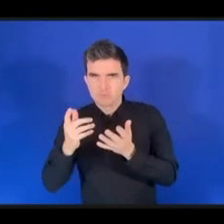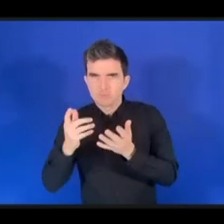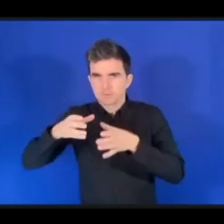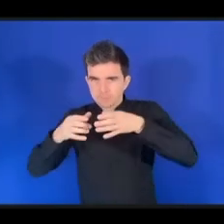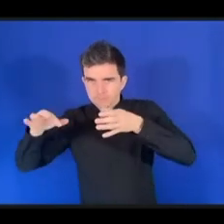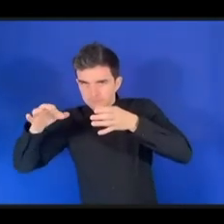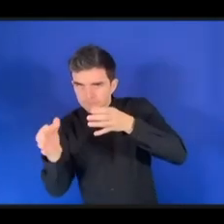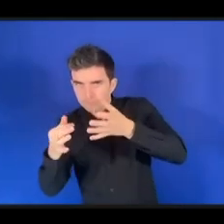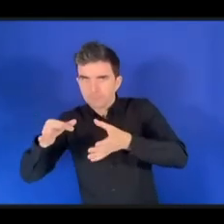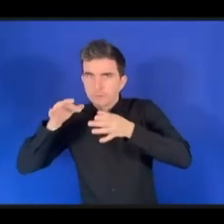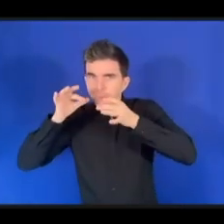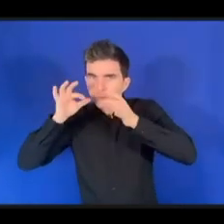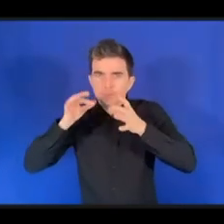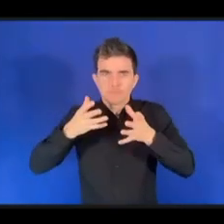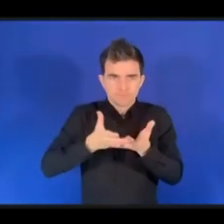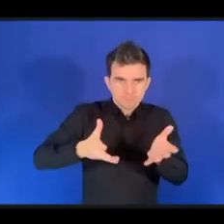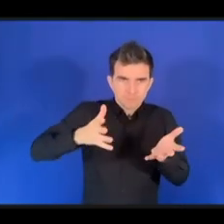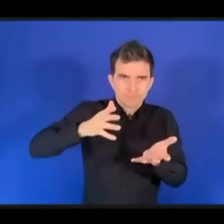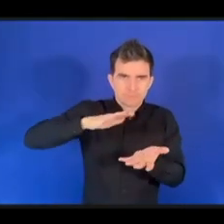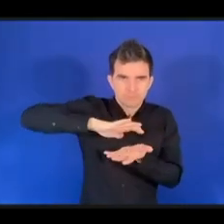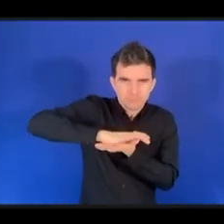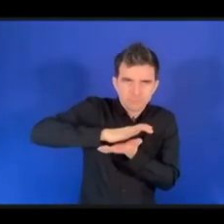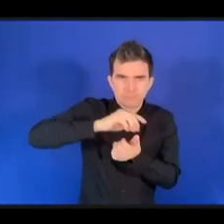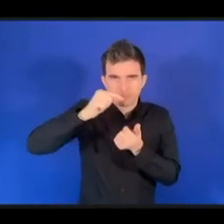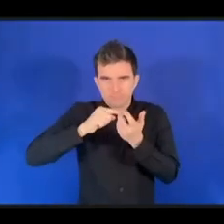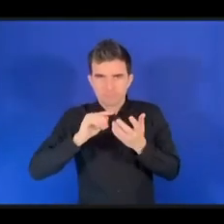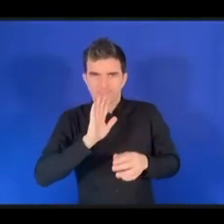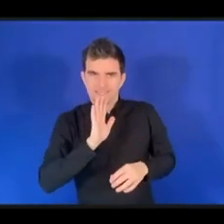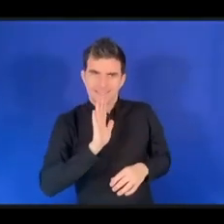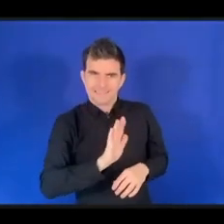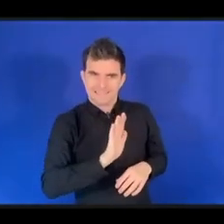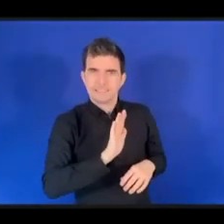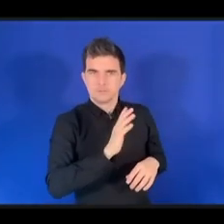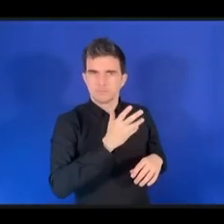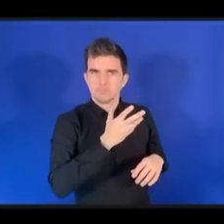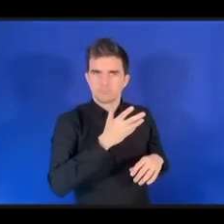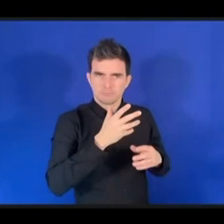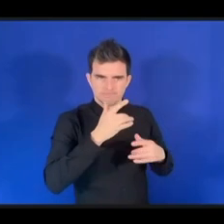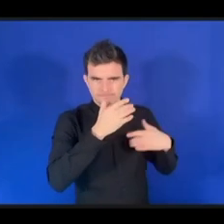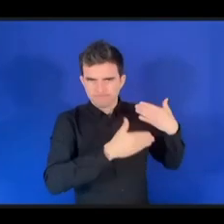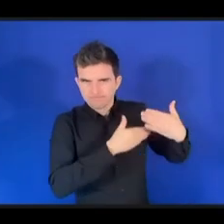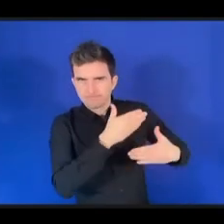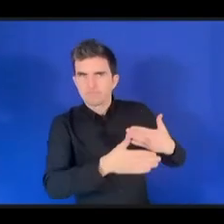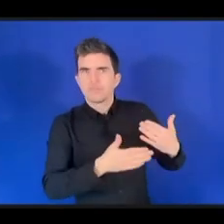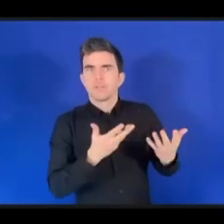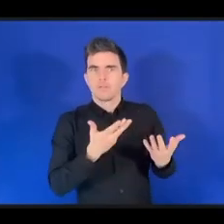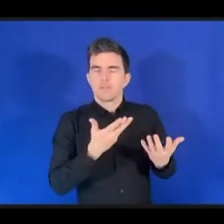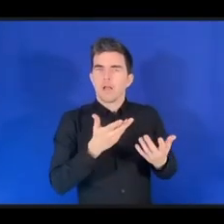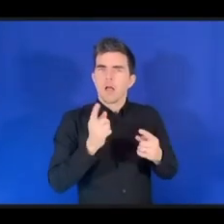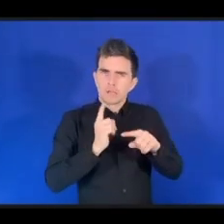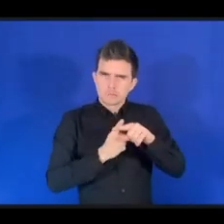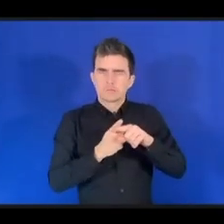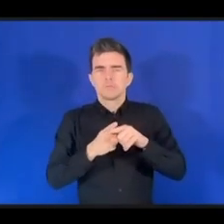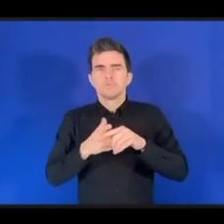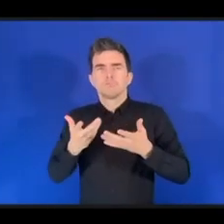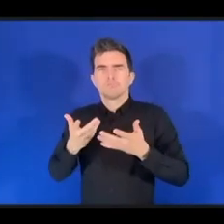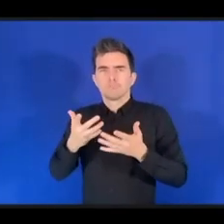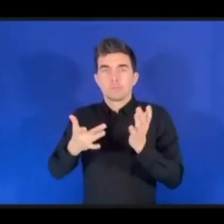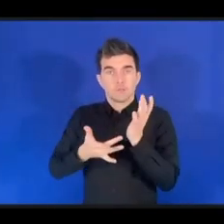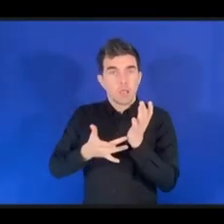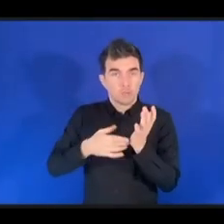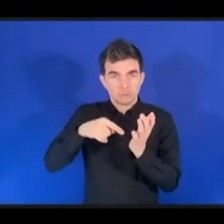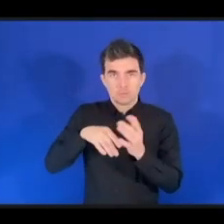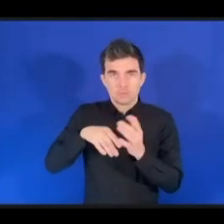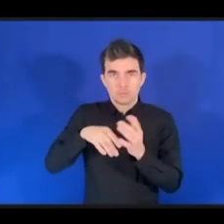céramique et la technique d'impression sont les points fort de Kyoto dans les technologies